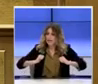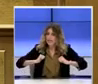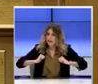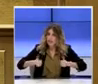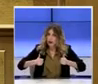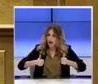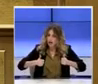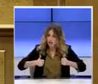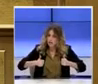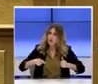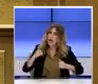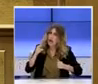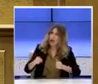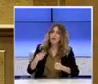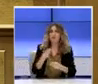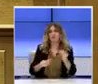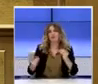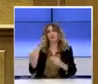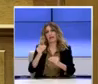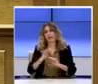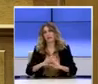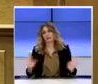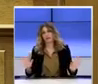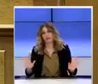χειρότερη από το ίδιο το λάθος.